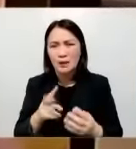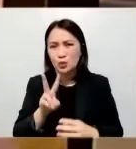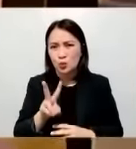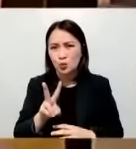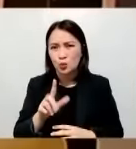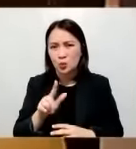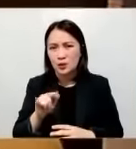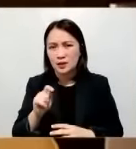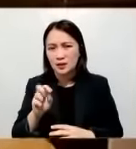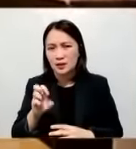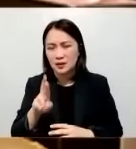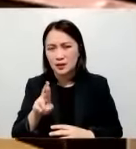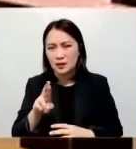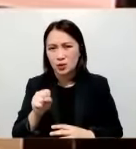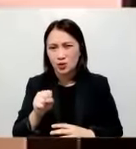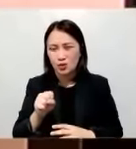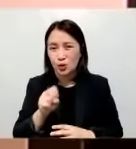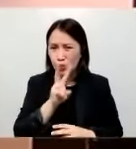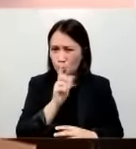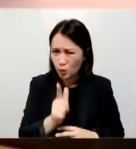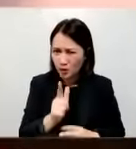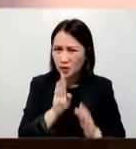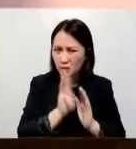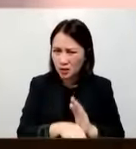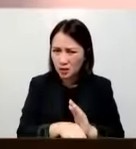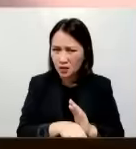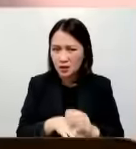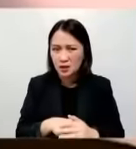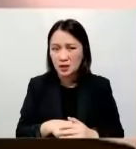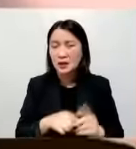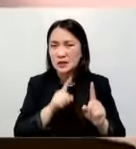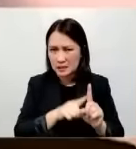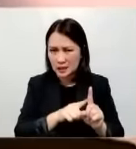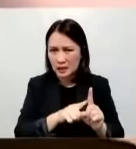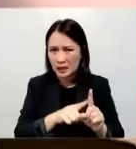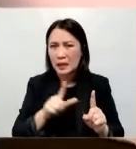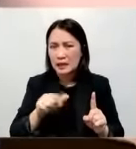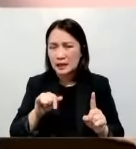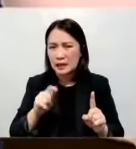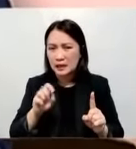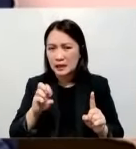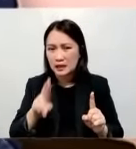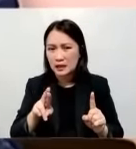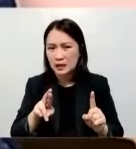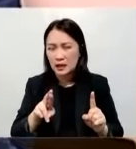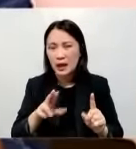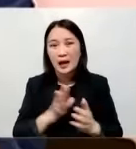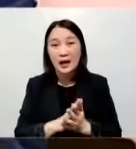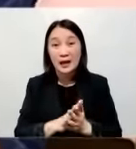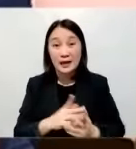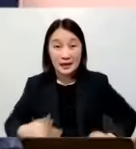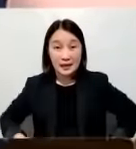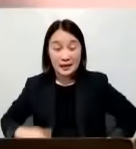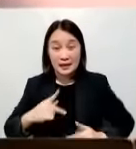sa loob ng 20 minutes. Pero sabi ng mga doktor, 1 litro lang ng tubig ang kayang salain ng ating kidney o bato sa loob ng